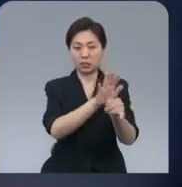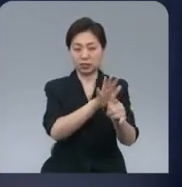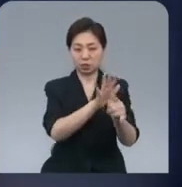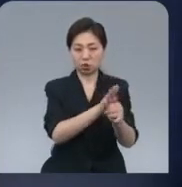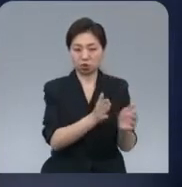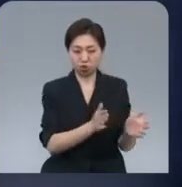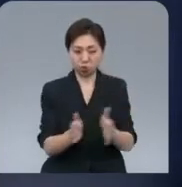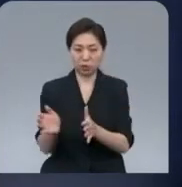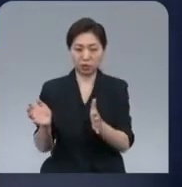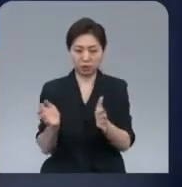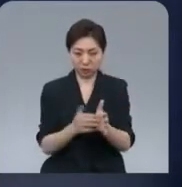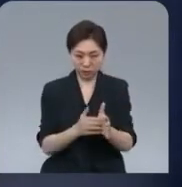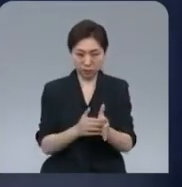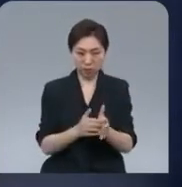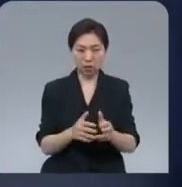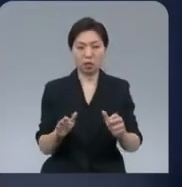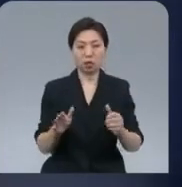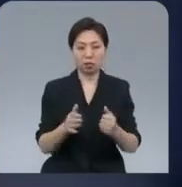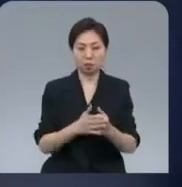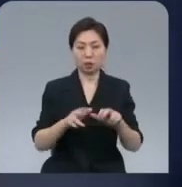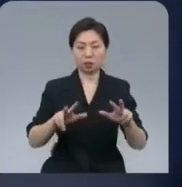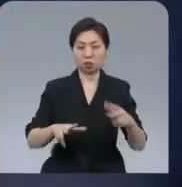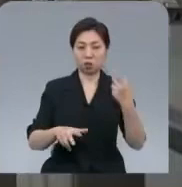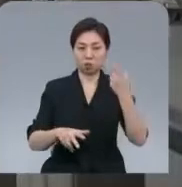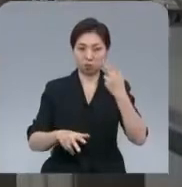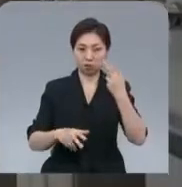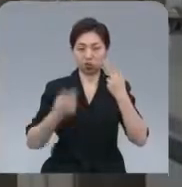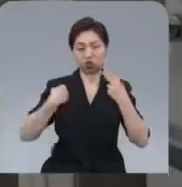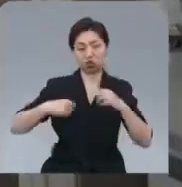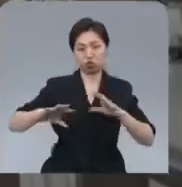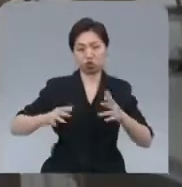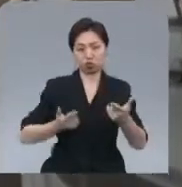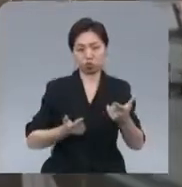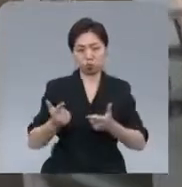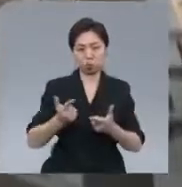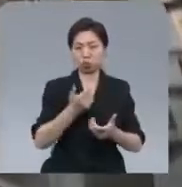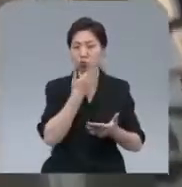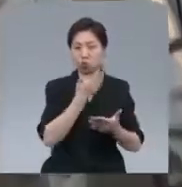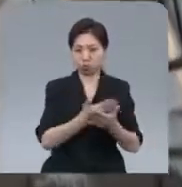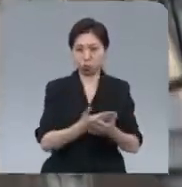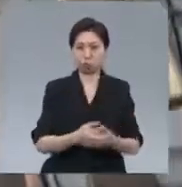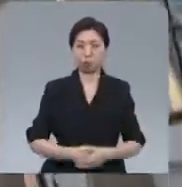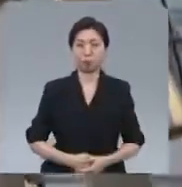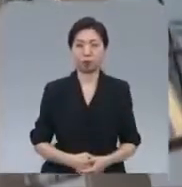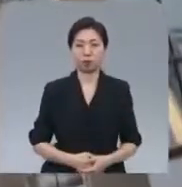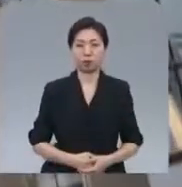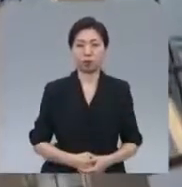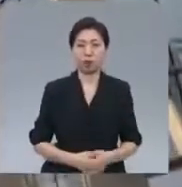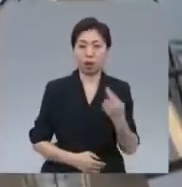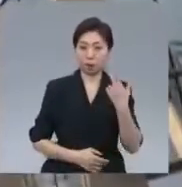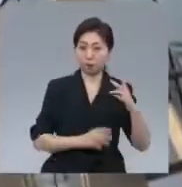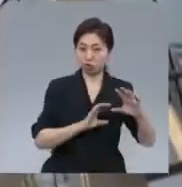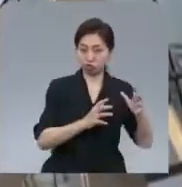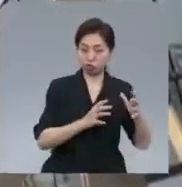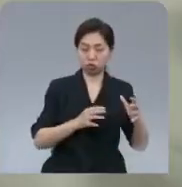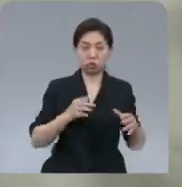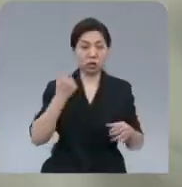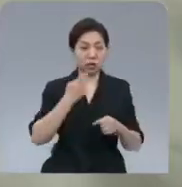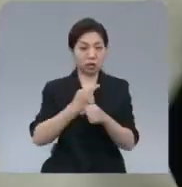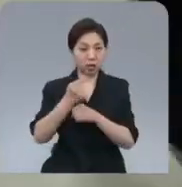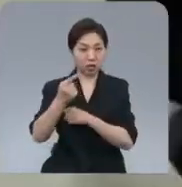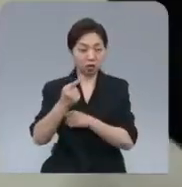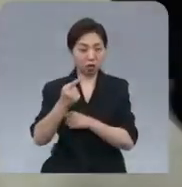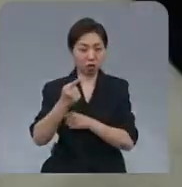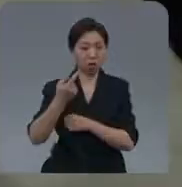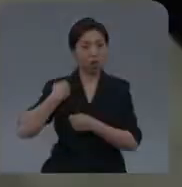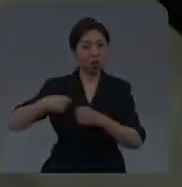対して国際社会による大北韓制裁の履行や大麻への復帰を促す役割を果たすことを期待して